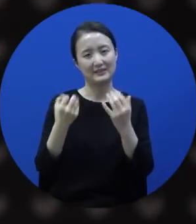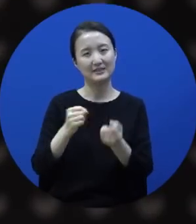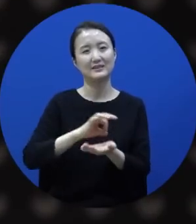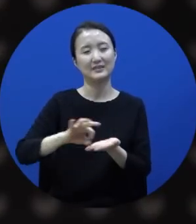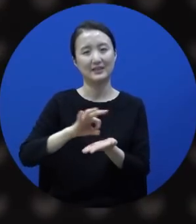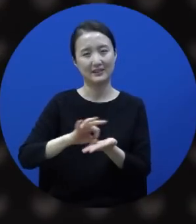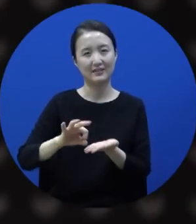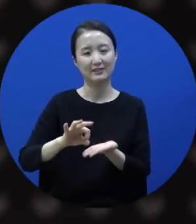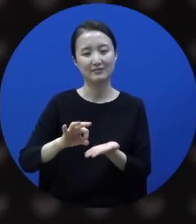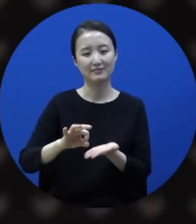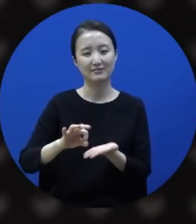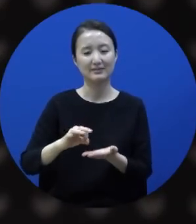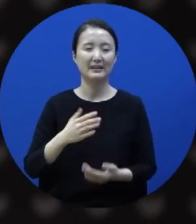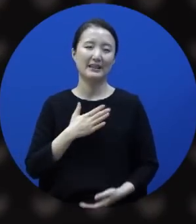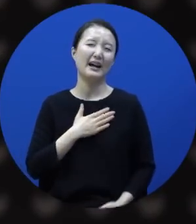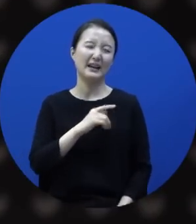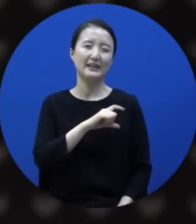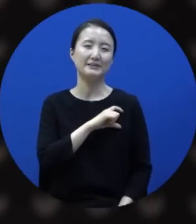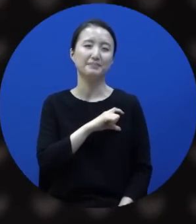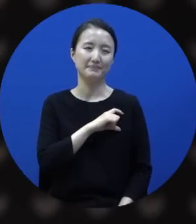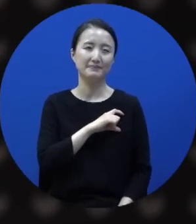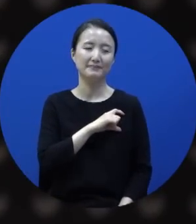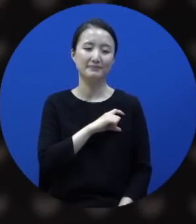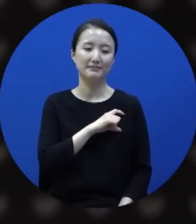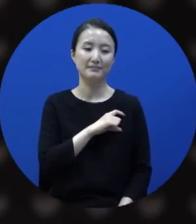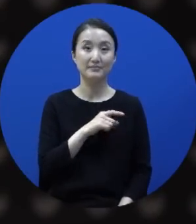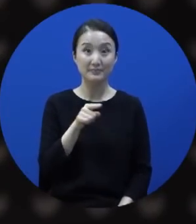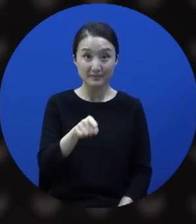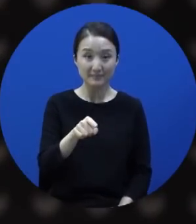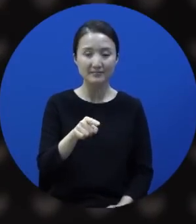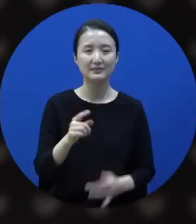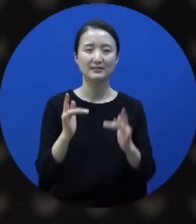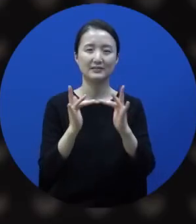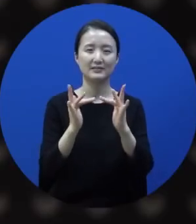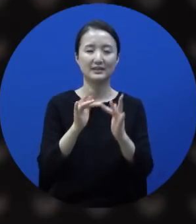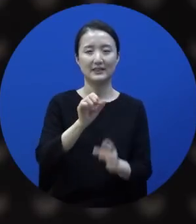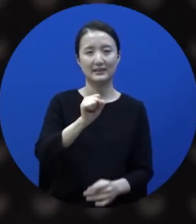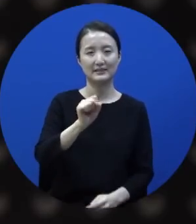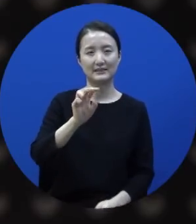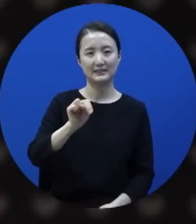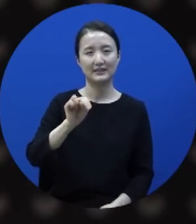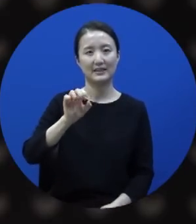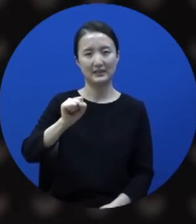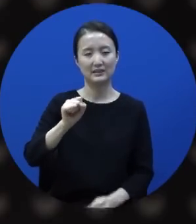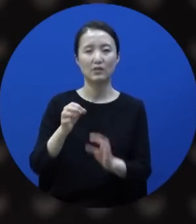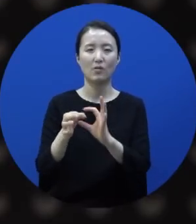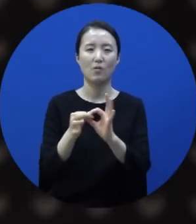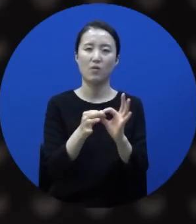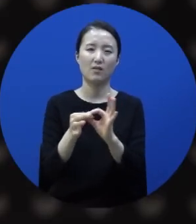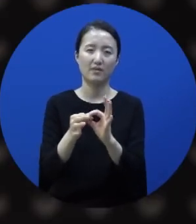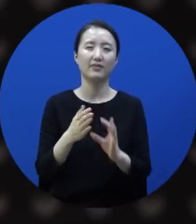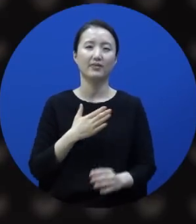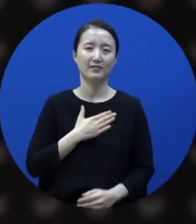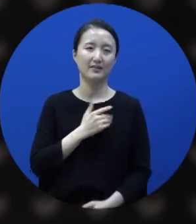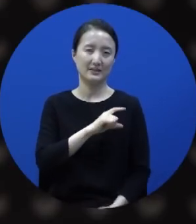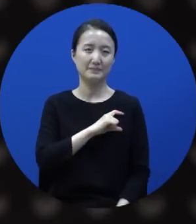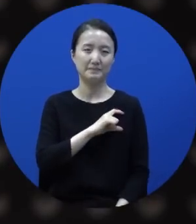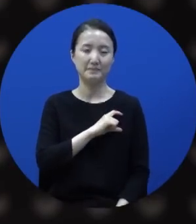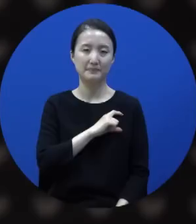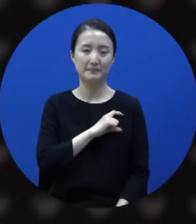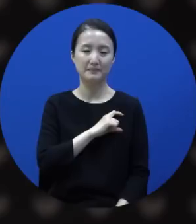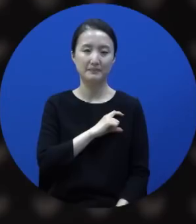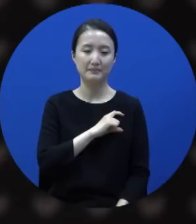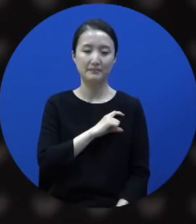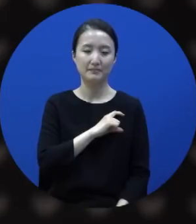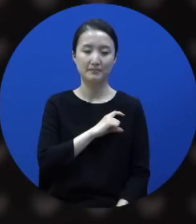늘 불러요. 네. 그게 SNS에서 계속적으로 썼던 그런 닉네임, 별명이었거든요. 근데